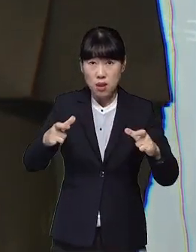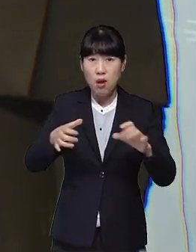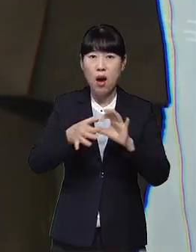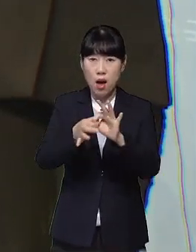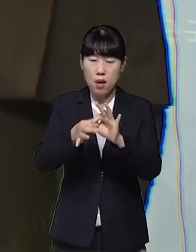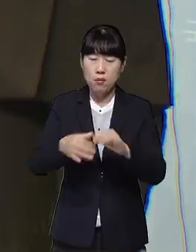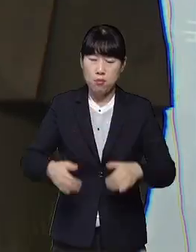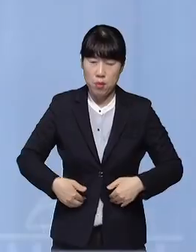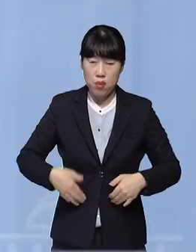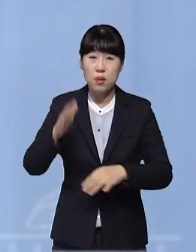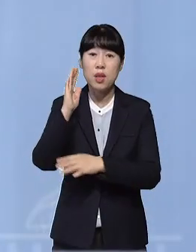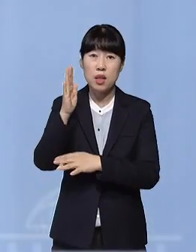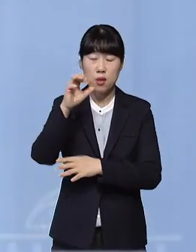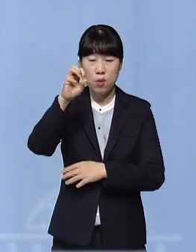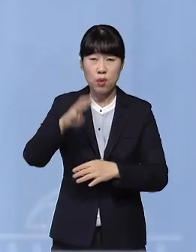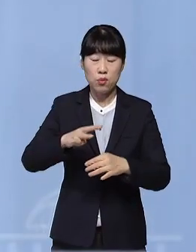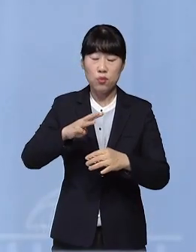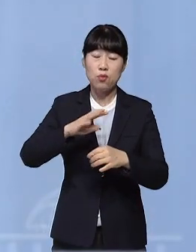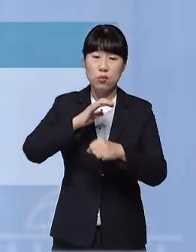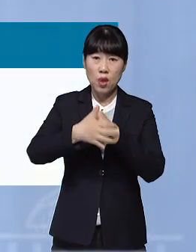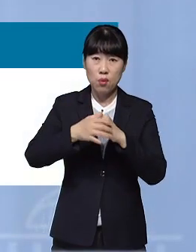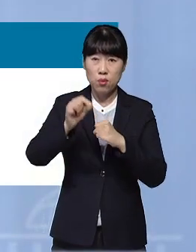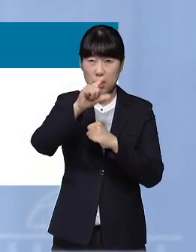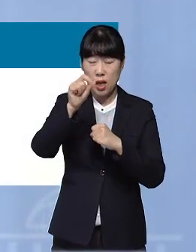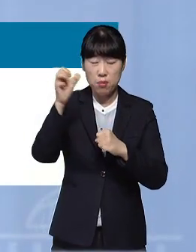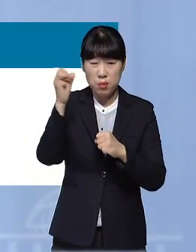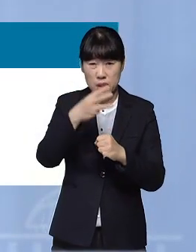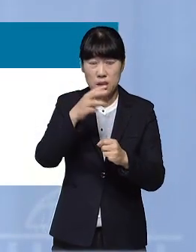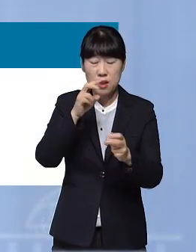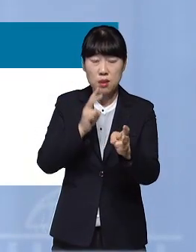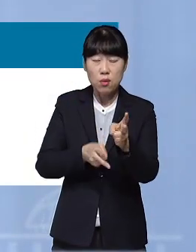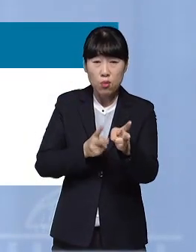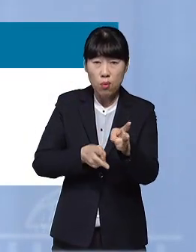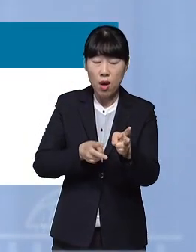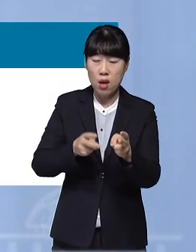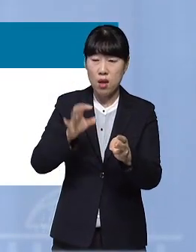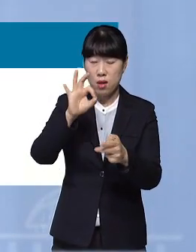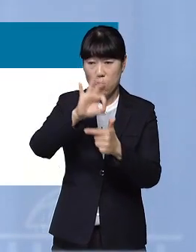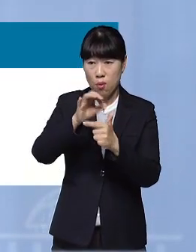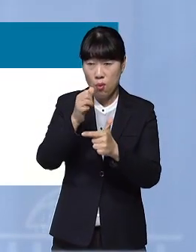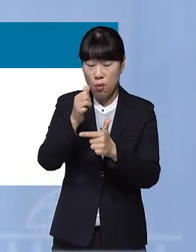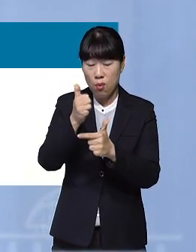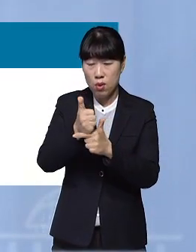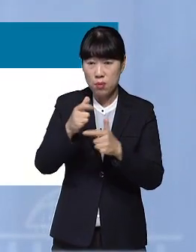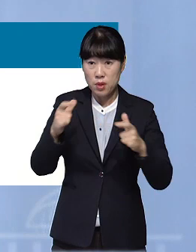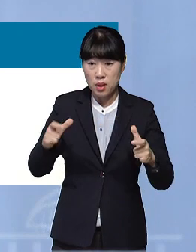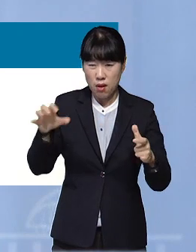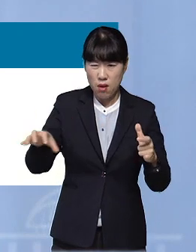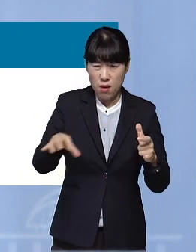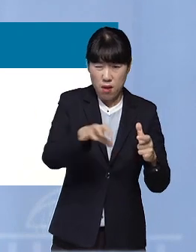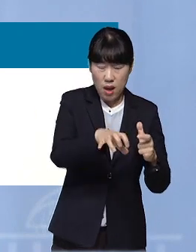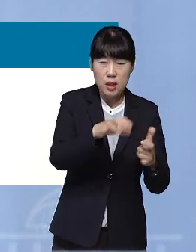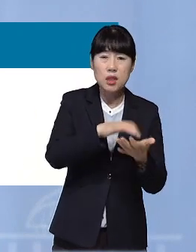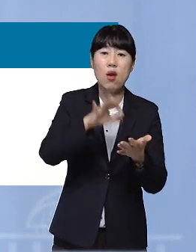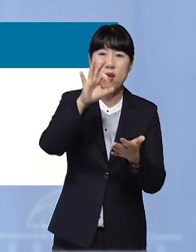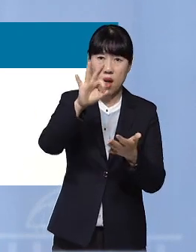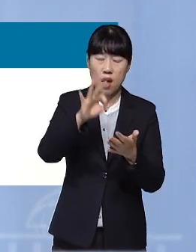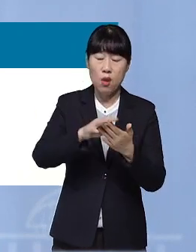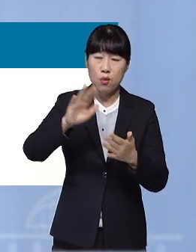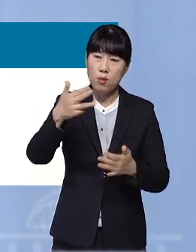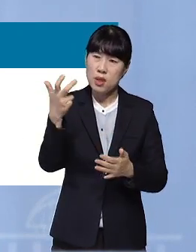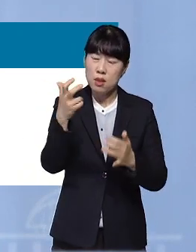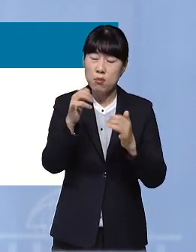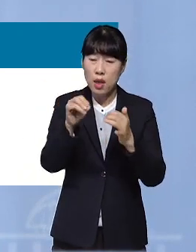강조했습니다. 광주 대구 달빛 내륙철도는 영호남 10개 지자체를 경유하며 970만 명의